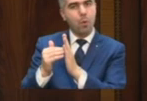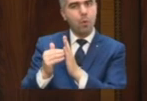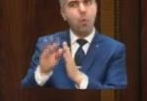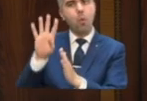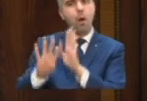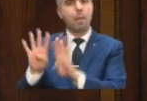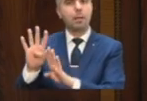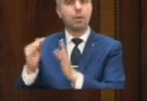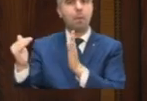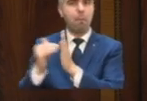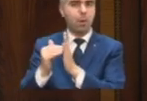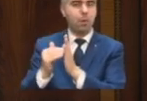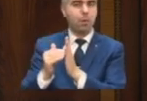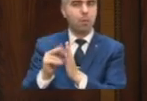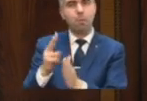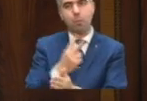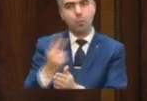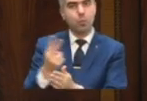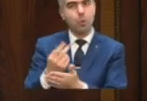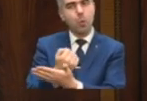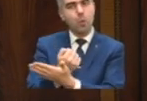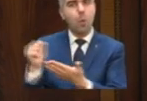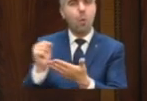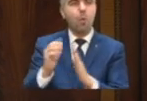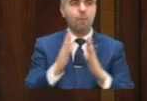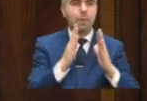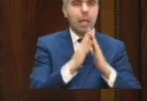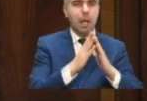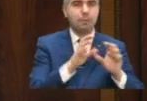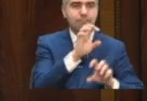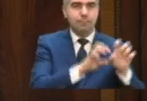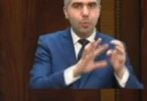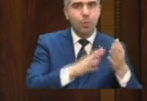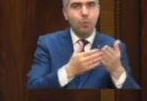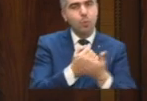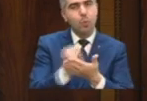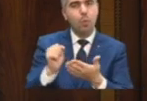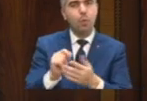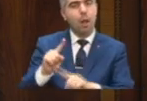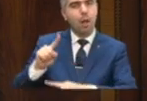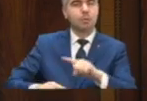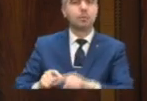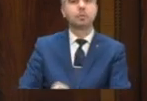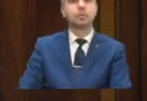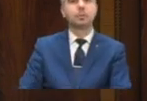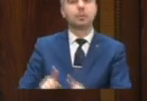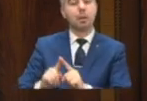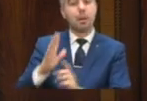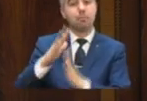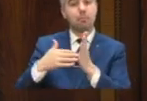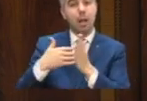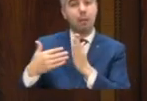درهم للقضاء على مدن الصفح والسكن غير لائق. لكن المفارقة هي أن البرنامج